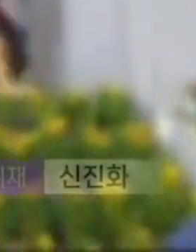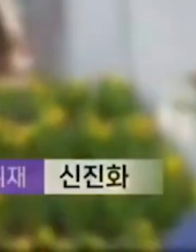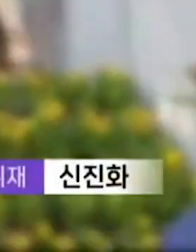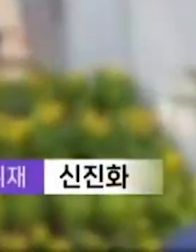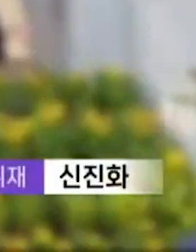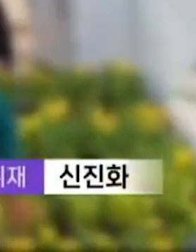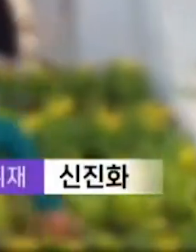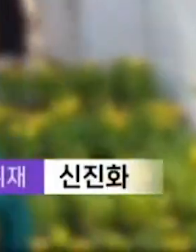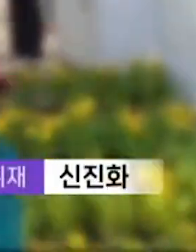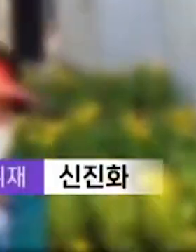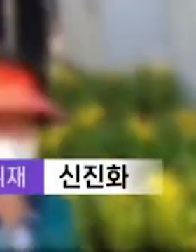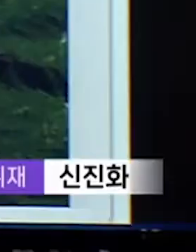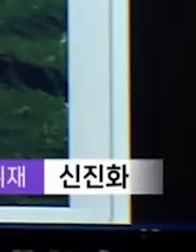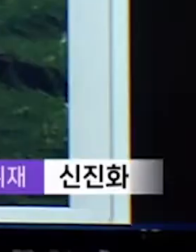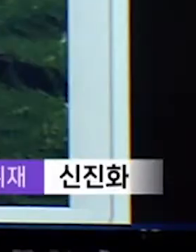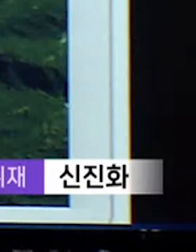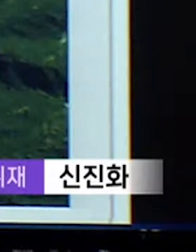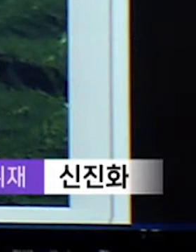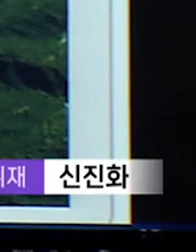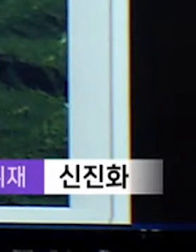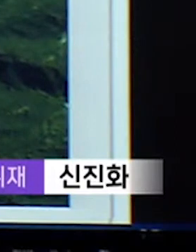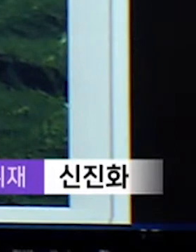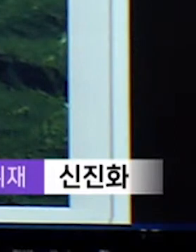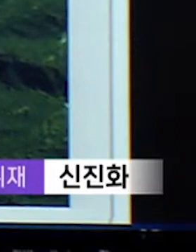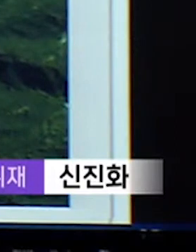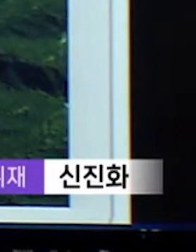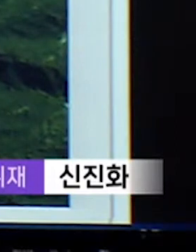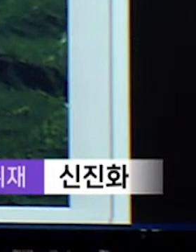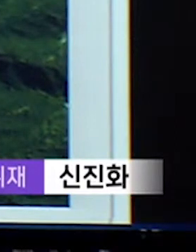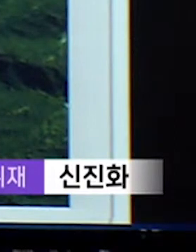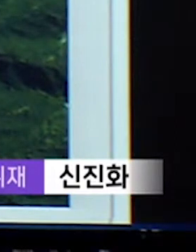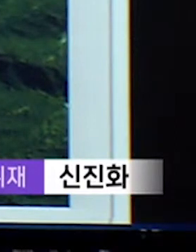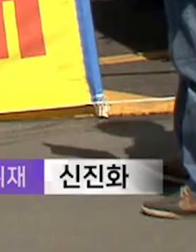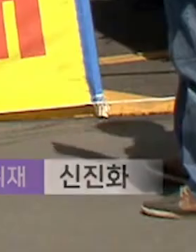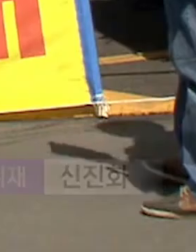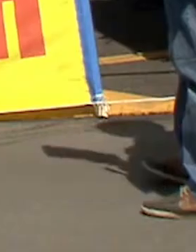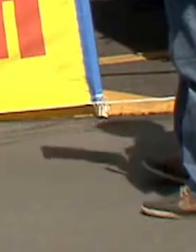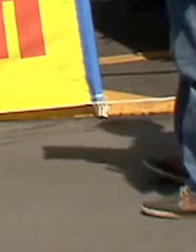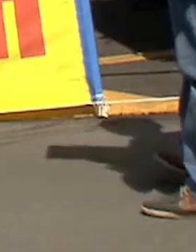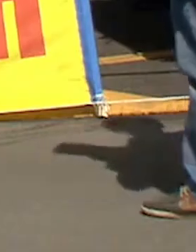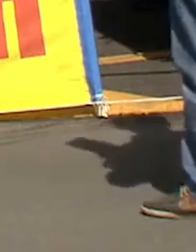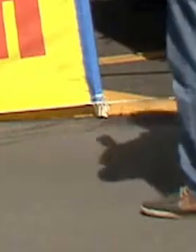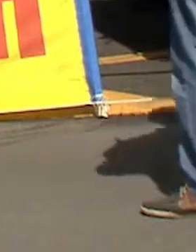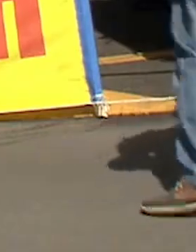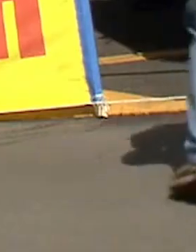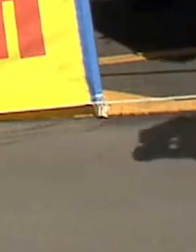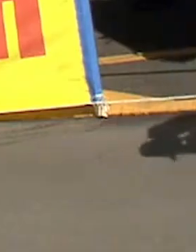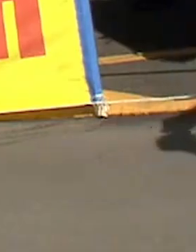지역사회에 반목과 대립을 불러온 대규모 개발 사업이 상처만 남긴 채 이대로